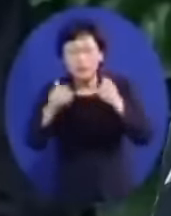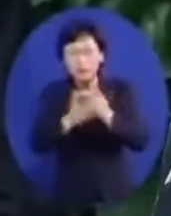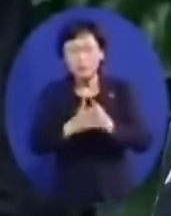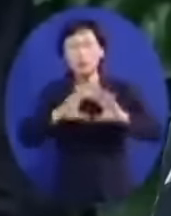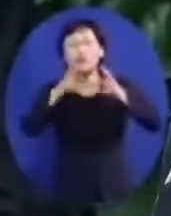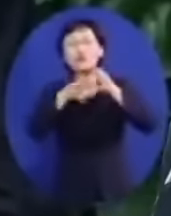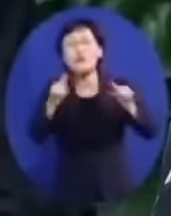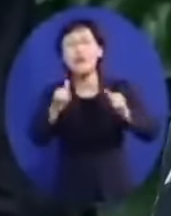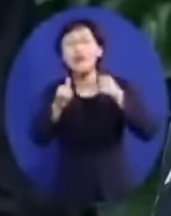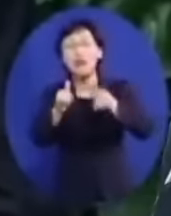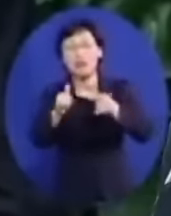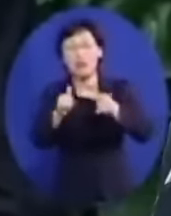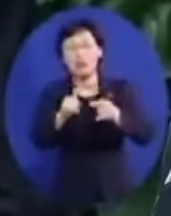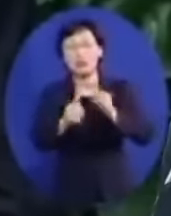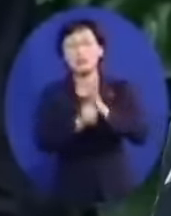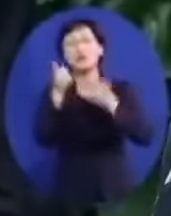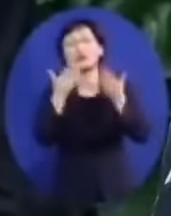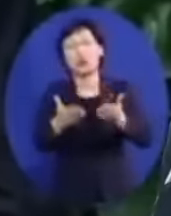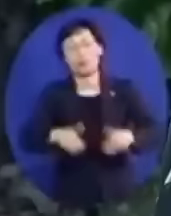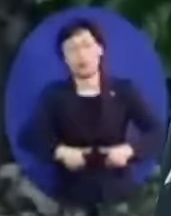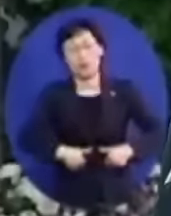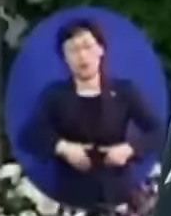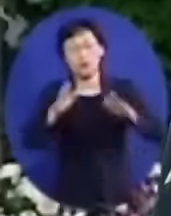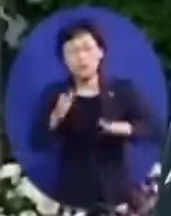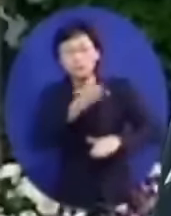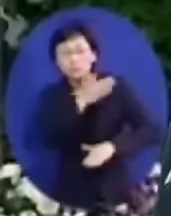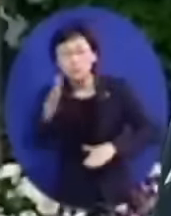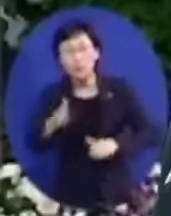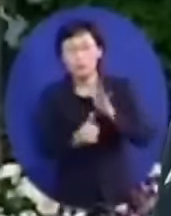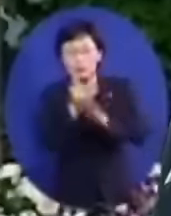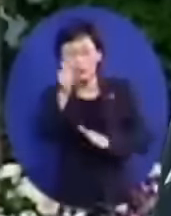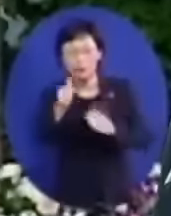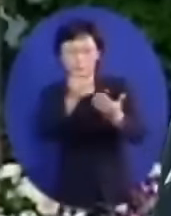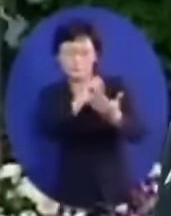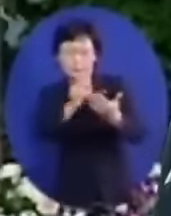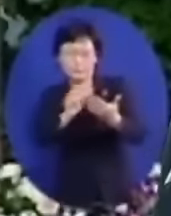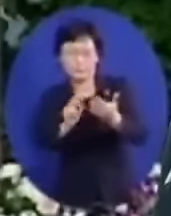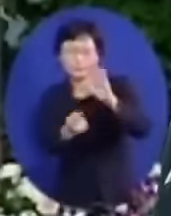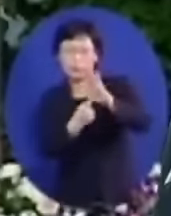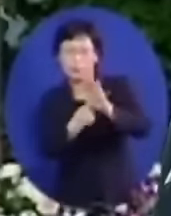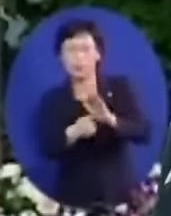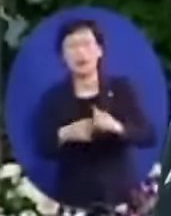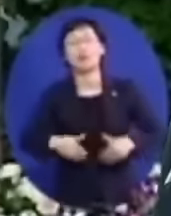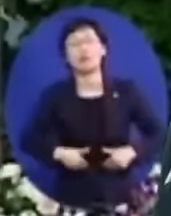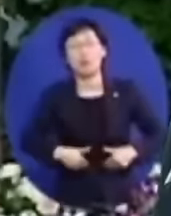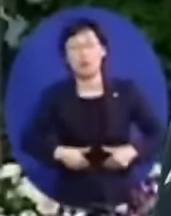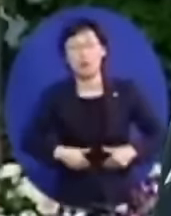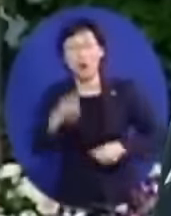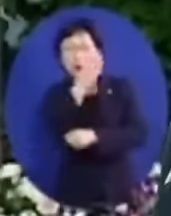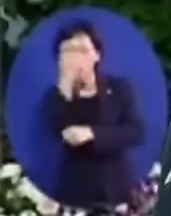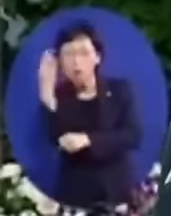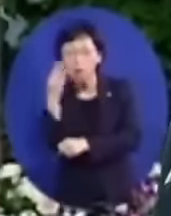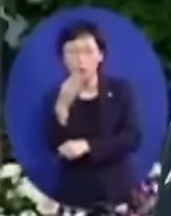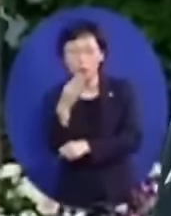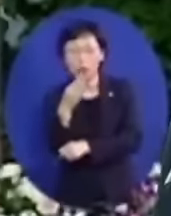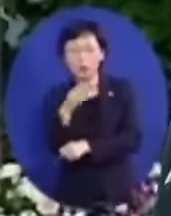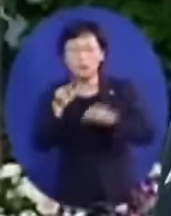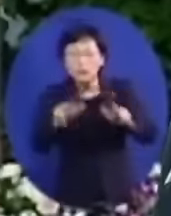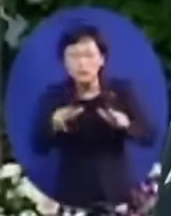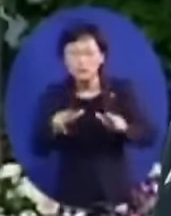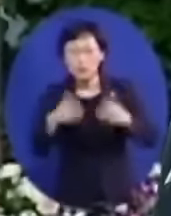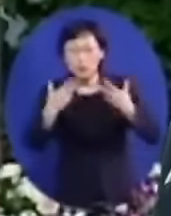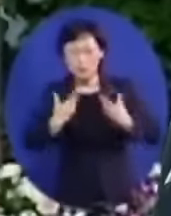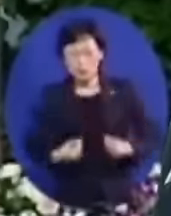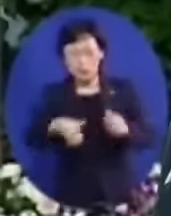것입니다. 우리 언론은 이제부터 희망을 말하고 희망의 기사만 쓰십시다. 언론을 통해 우리의 현실을